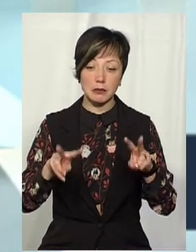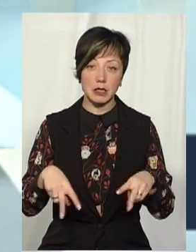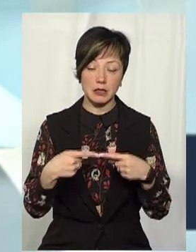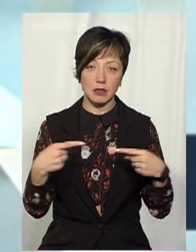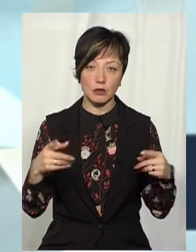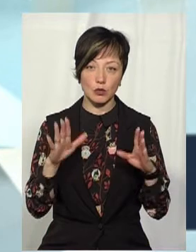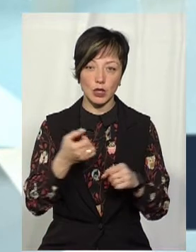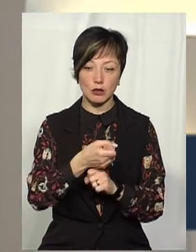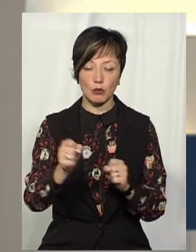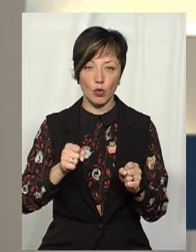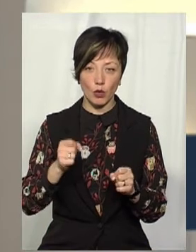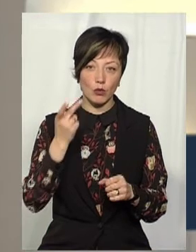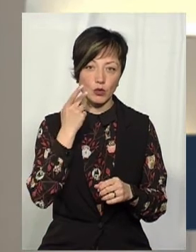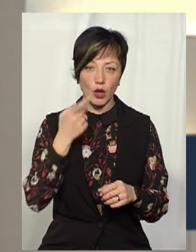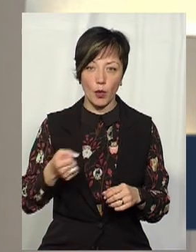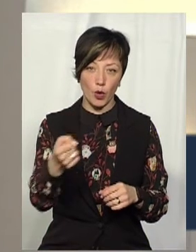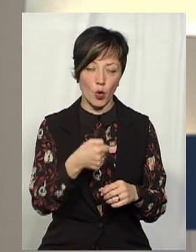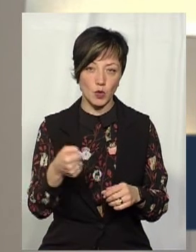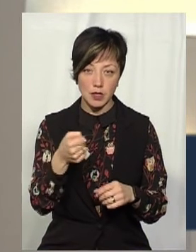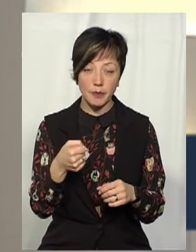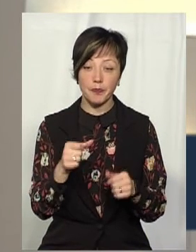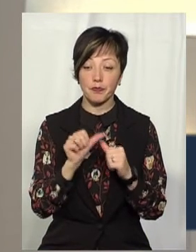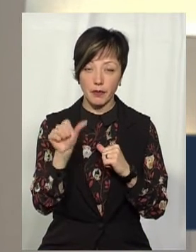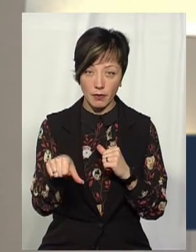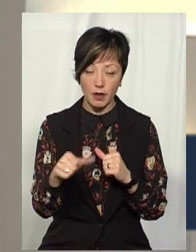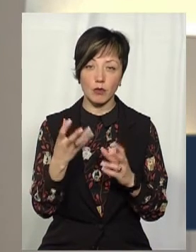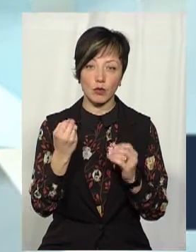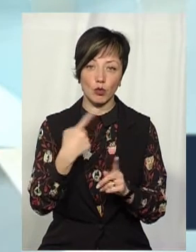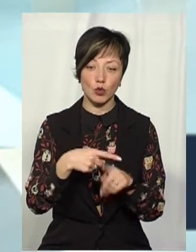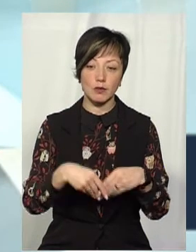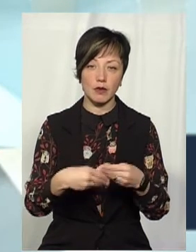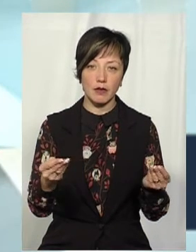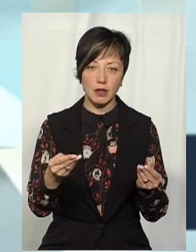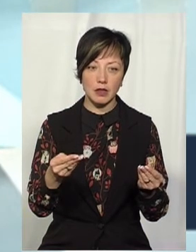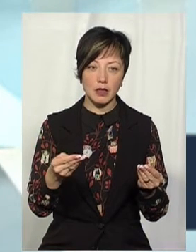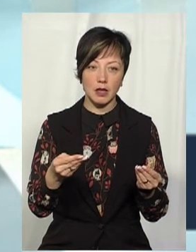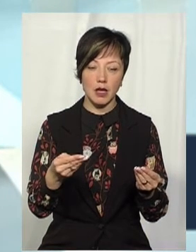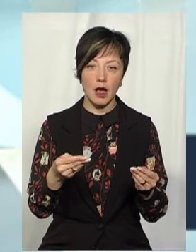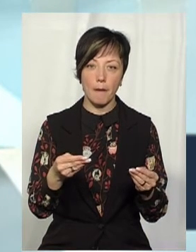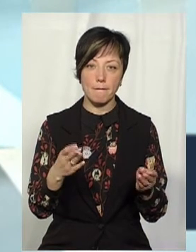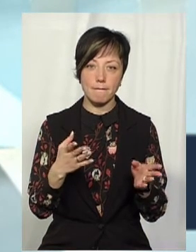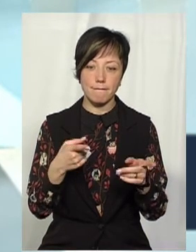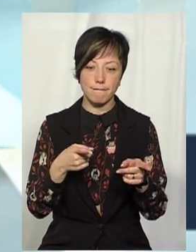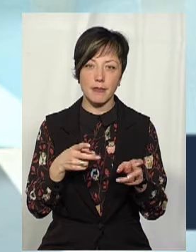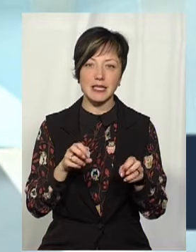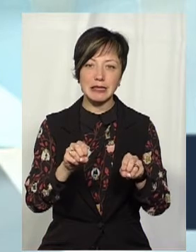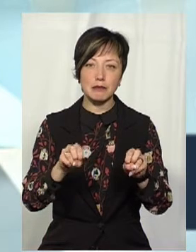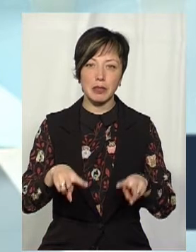спецзасоби, буде зброя на постійному носінні. Окрім цього, їм будуть видавати помпові рушниці